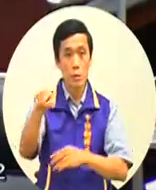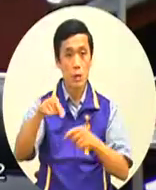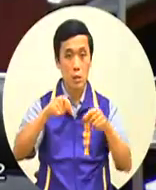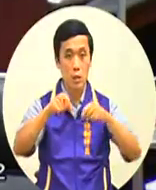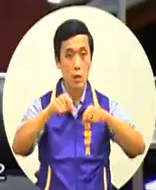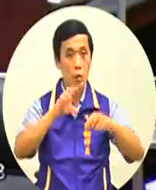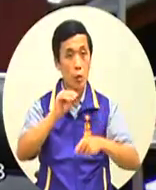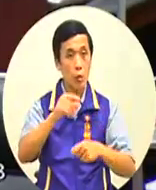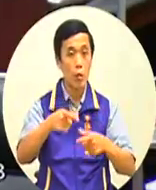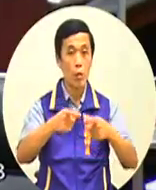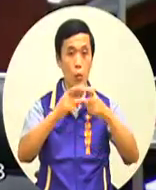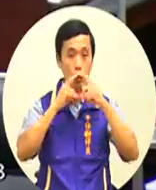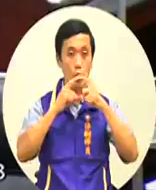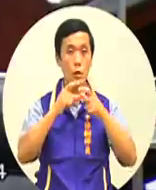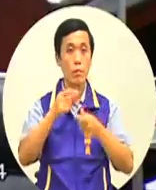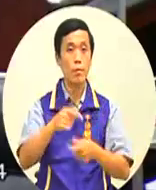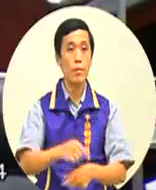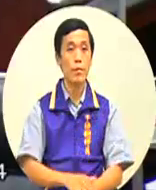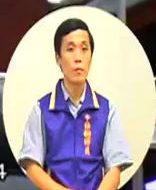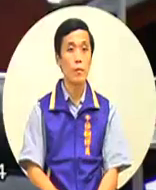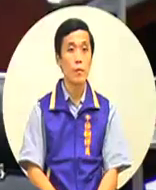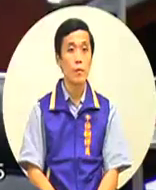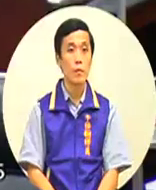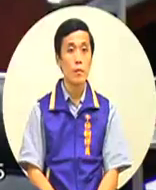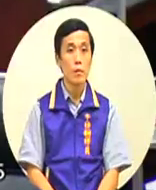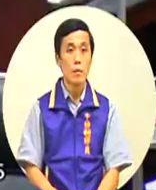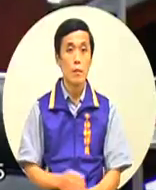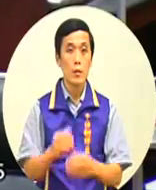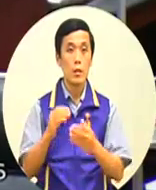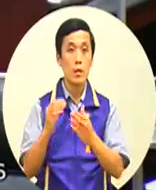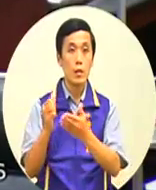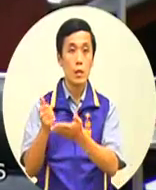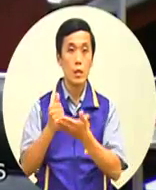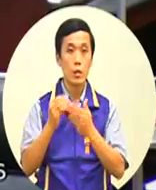请回答一下好不好？ 请。郑局长答复。